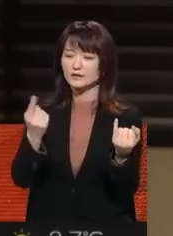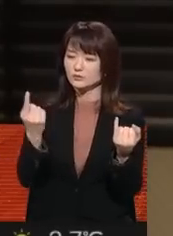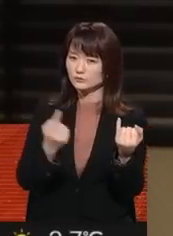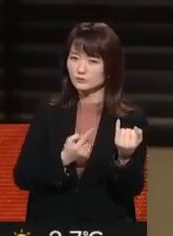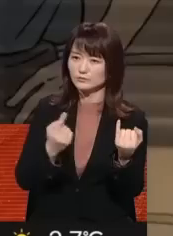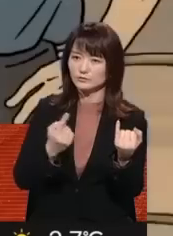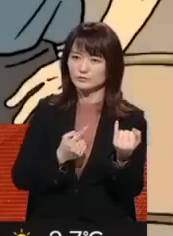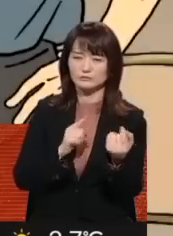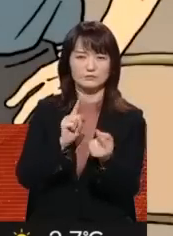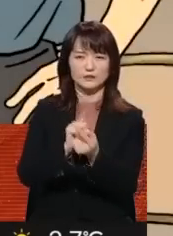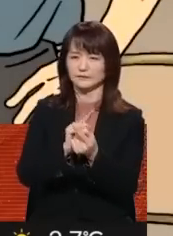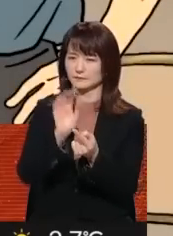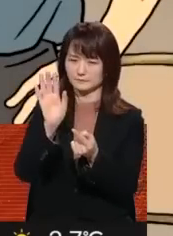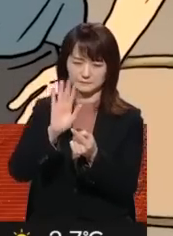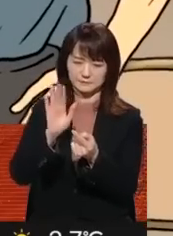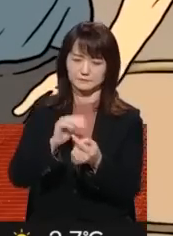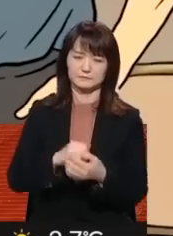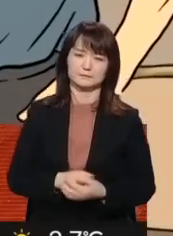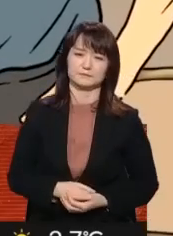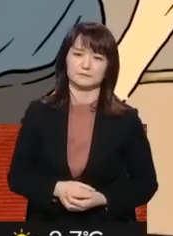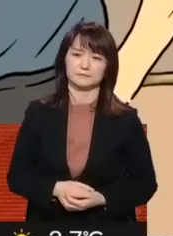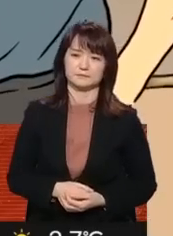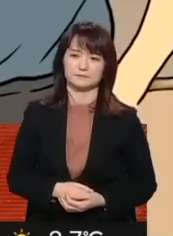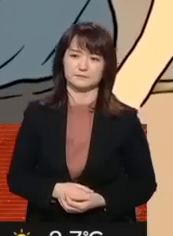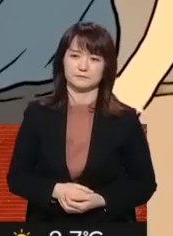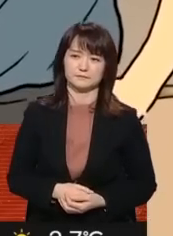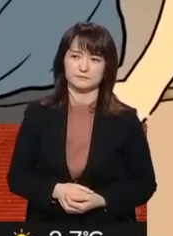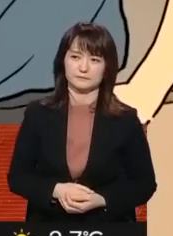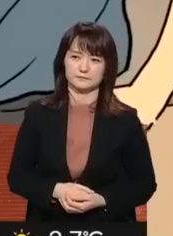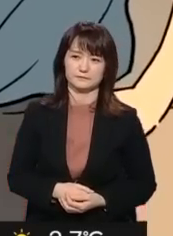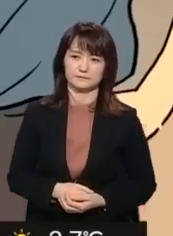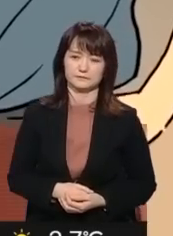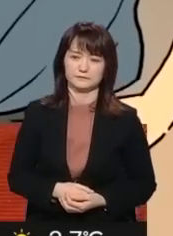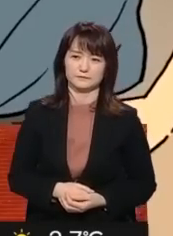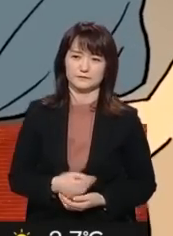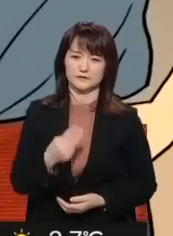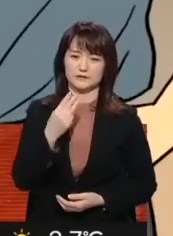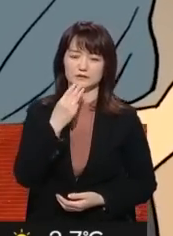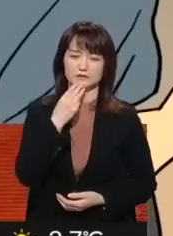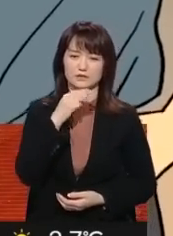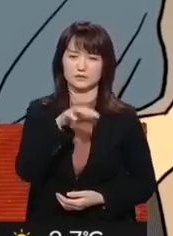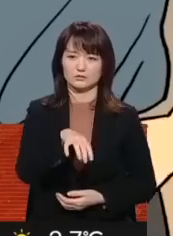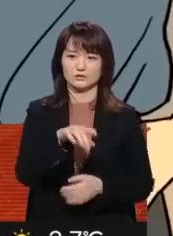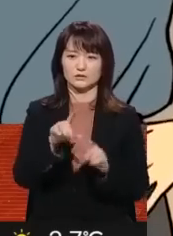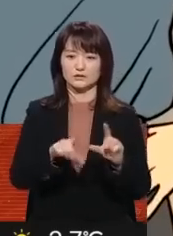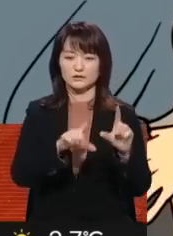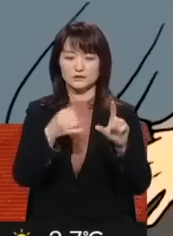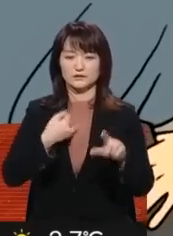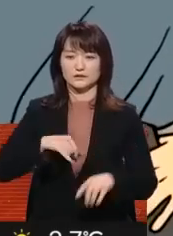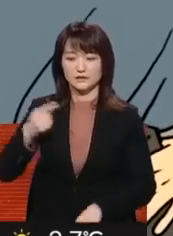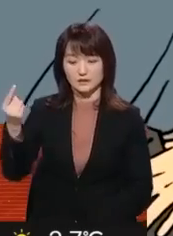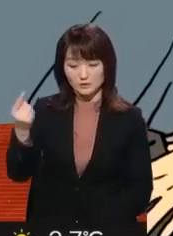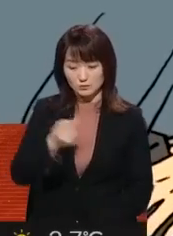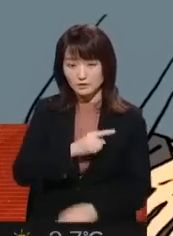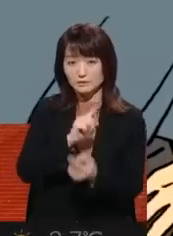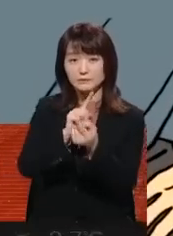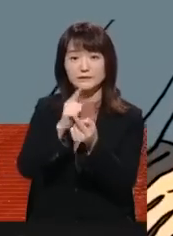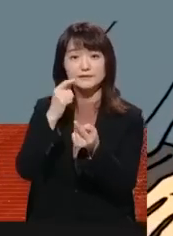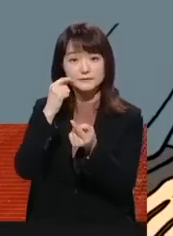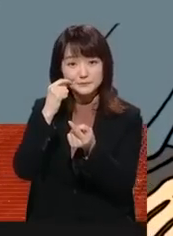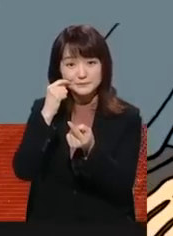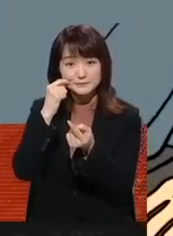한다 해서 안 만난다고 여성 얘기를 했다고 합니다 딸이 서울 사는 딸이 내려와서 못 만난다라고 얘기하니까 그때